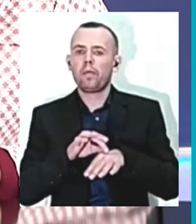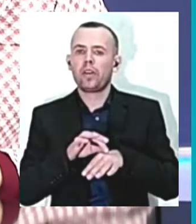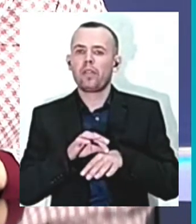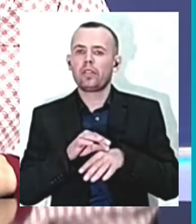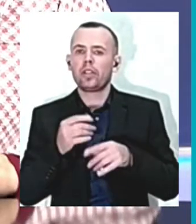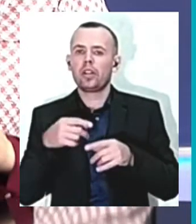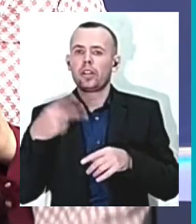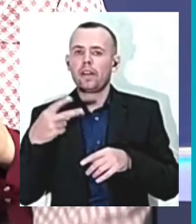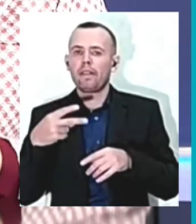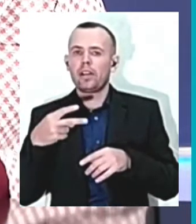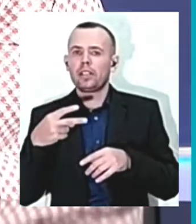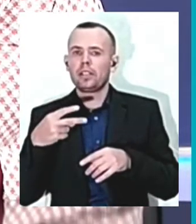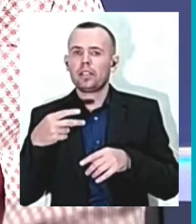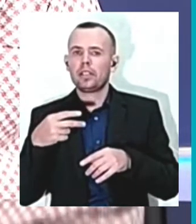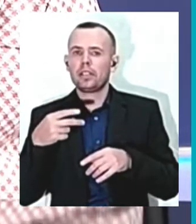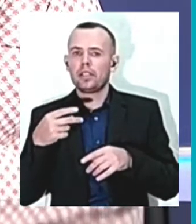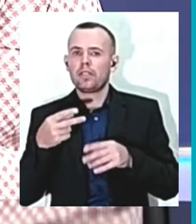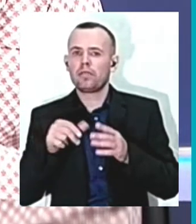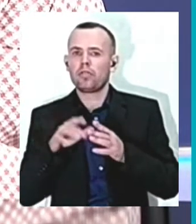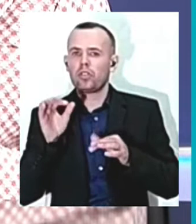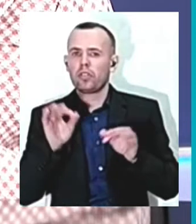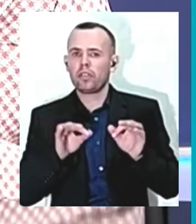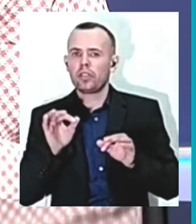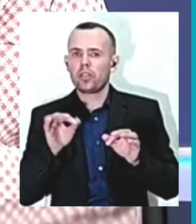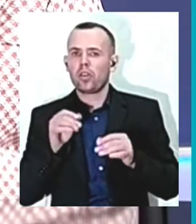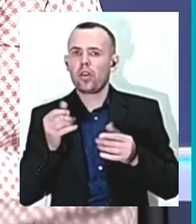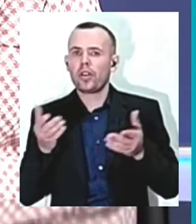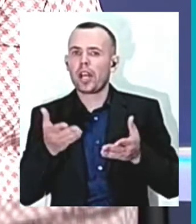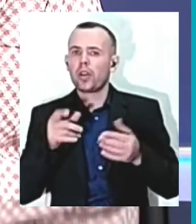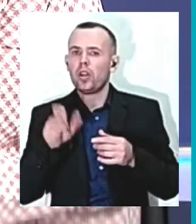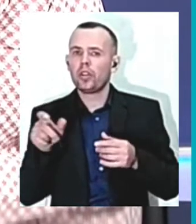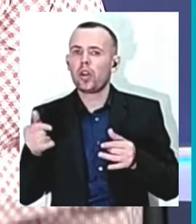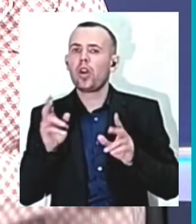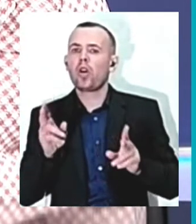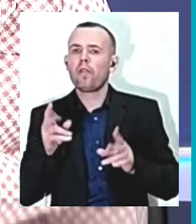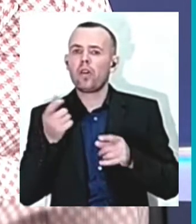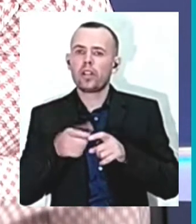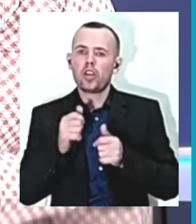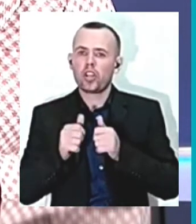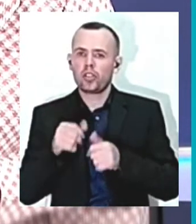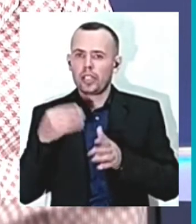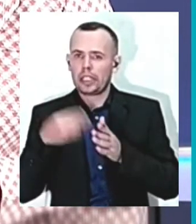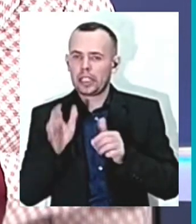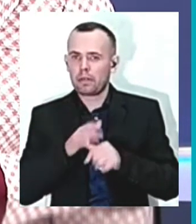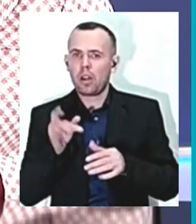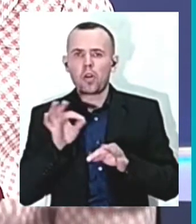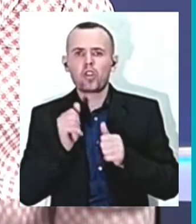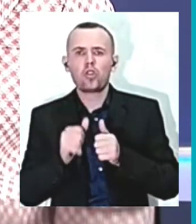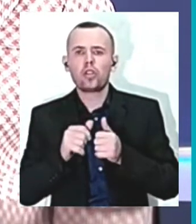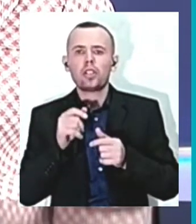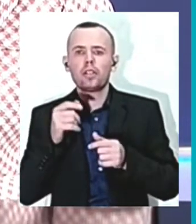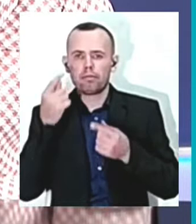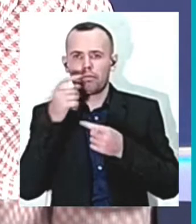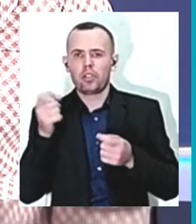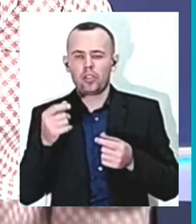26% українців, яких людей і кого найчастіше дискримінують, і про що частіше заявляли жителі Півдня?